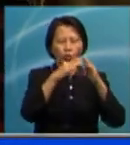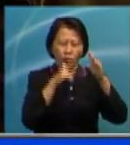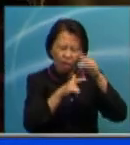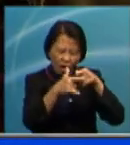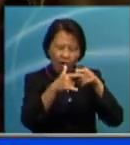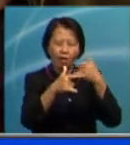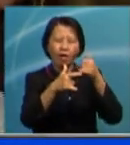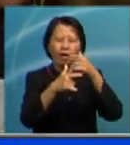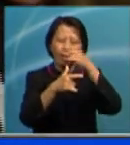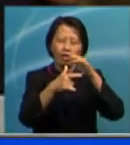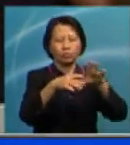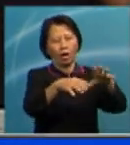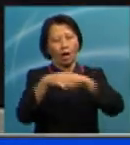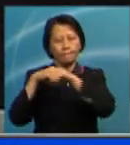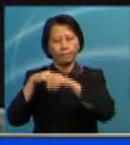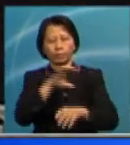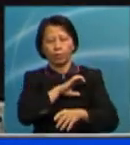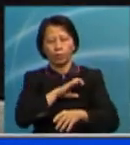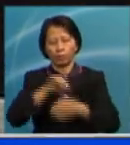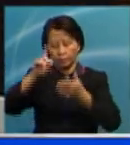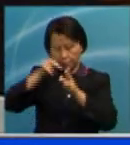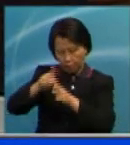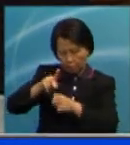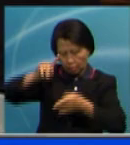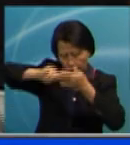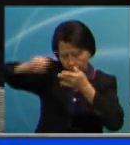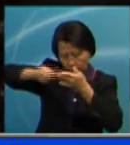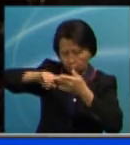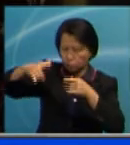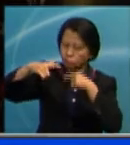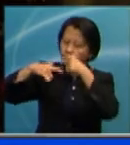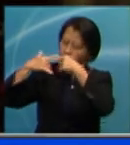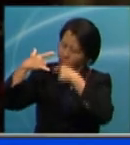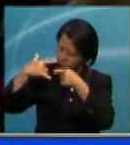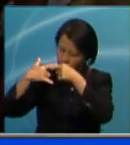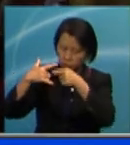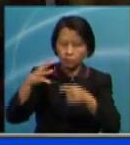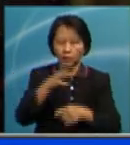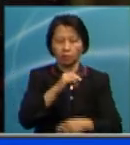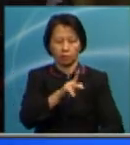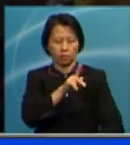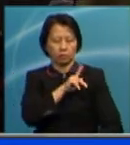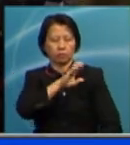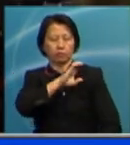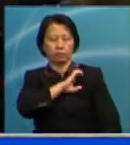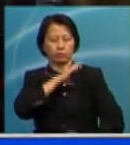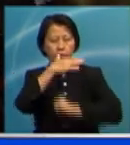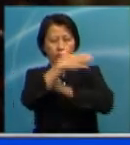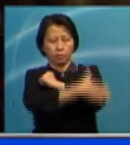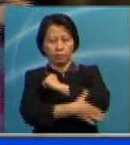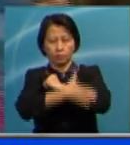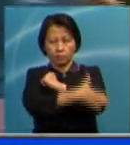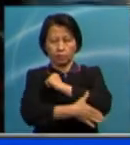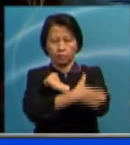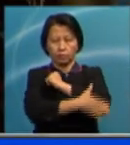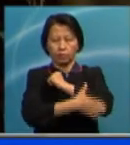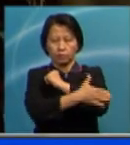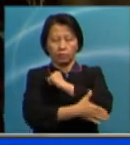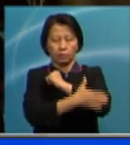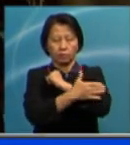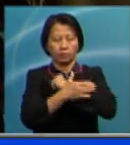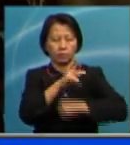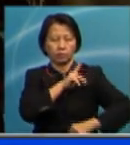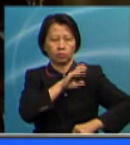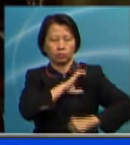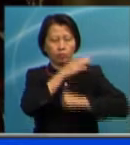Polis dan ketika ini sedang diperiksa oleh pakar dan sementara itu ketua polis negara Tan Sri Tan Sri Khalid